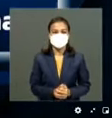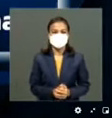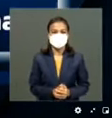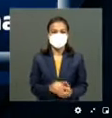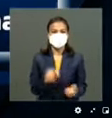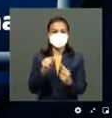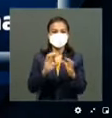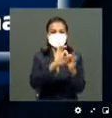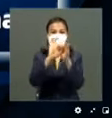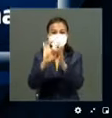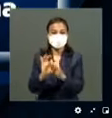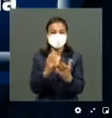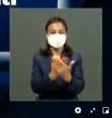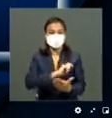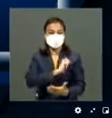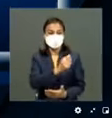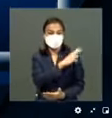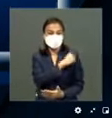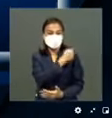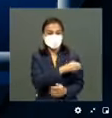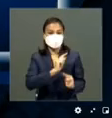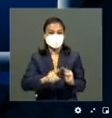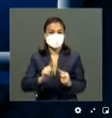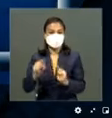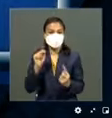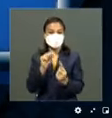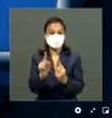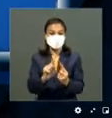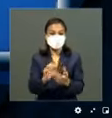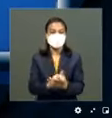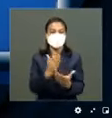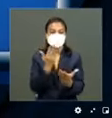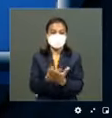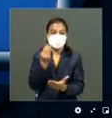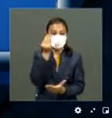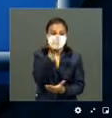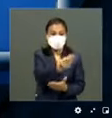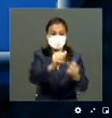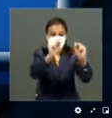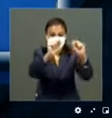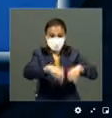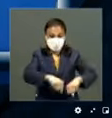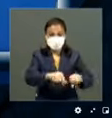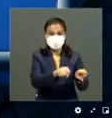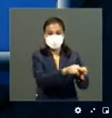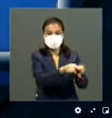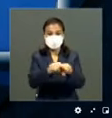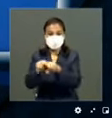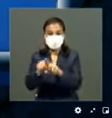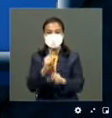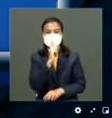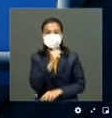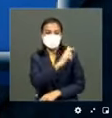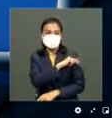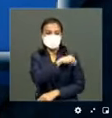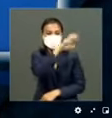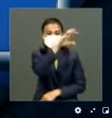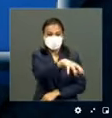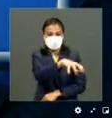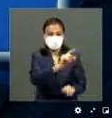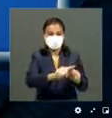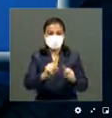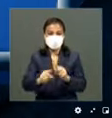ารักษาพยาบาลไปยังหน่วยต่างๆที่ดูแลท่านอยู่แล้วในอัตราที่ตกลงตรงกันทั้งหมดเรียนฝากไปยังโรงพยาบาลทุกแห่งโดยเฉพาะโรงพยาบ